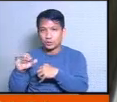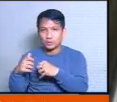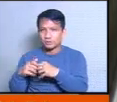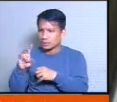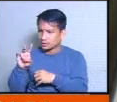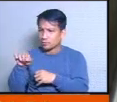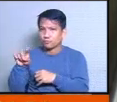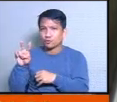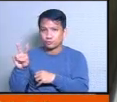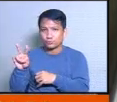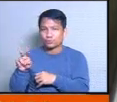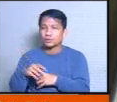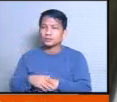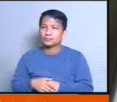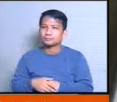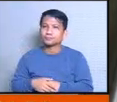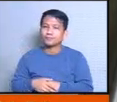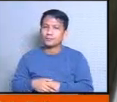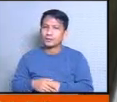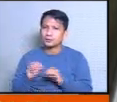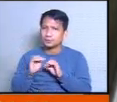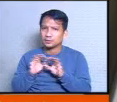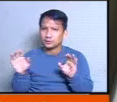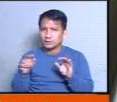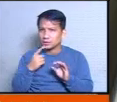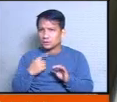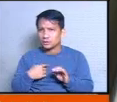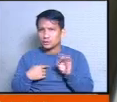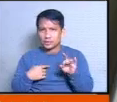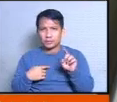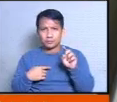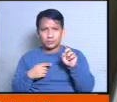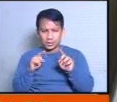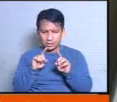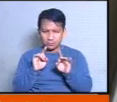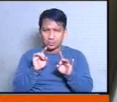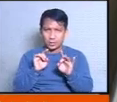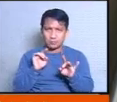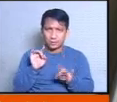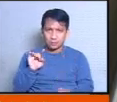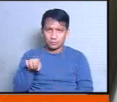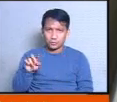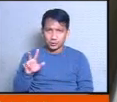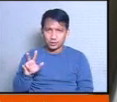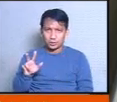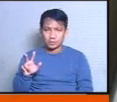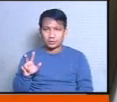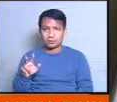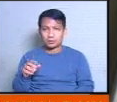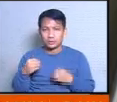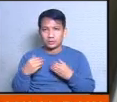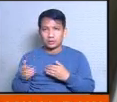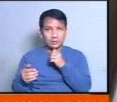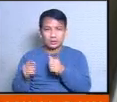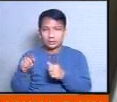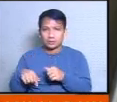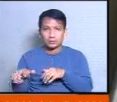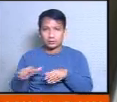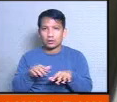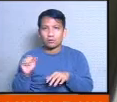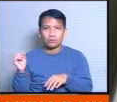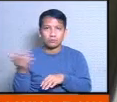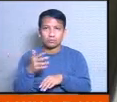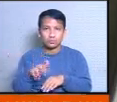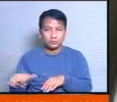7.2. Ang Manila Trench 3 ho is 8.3 magnitude, which will trigger not only an earthquake but